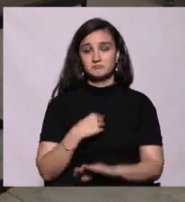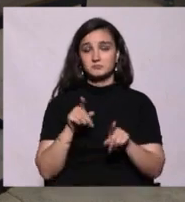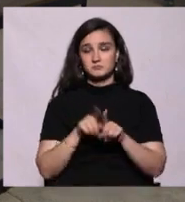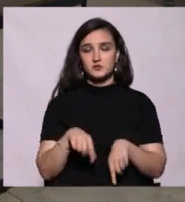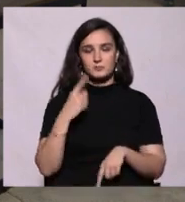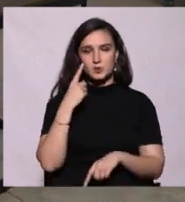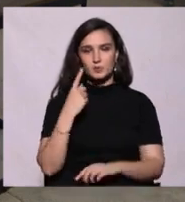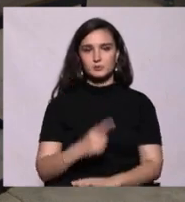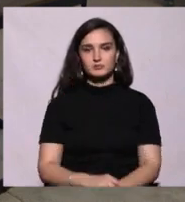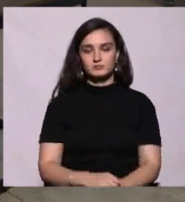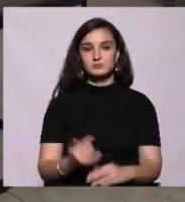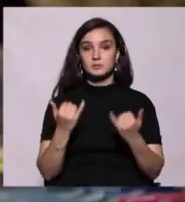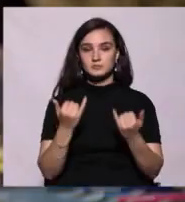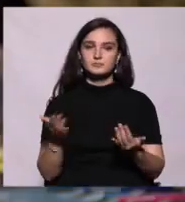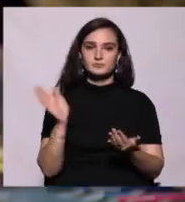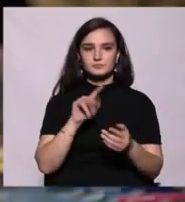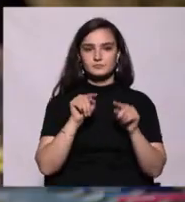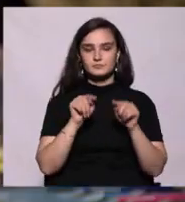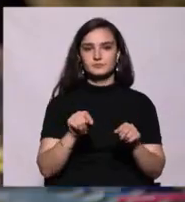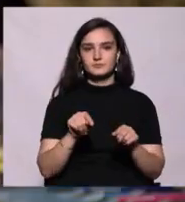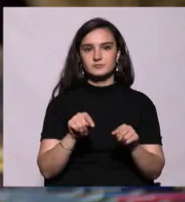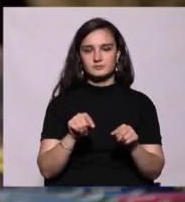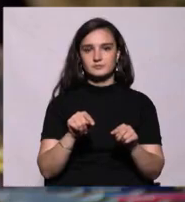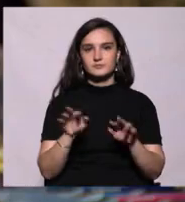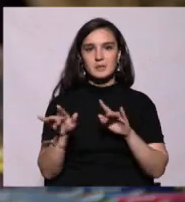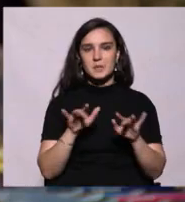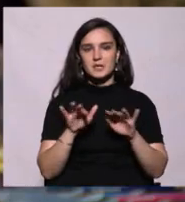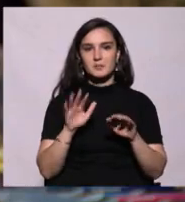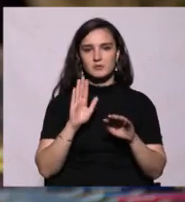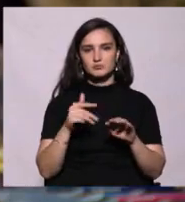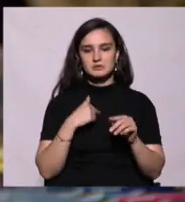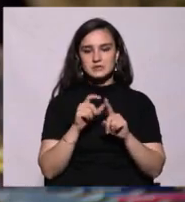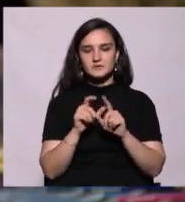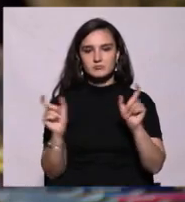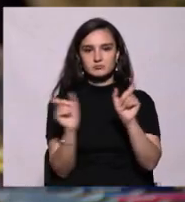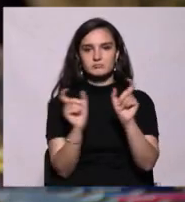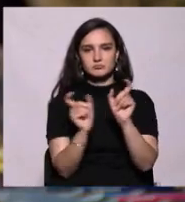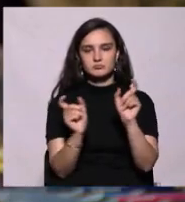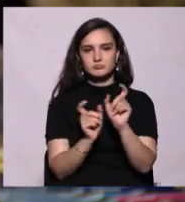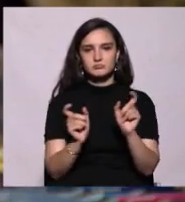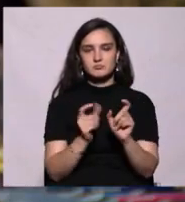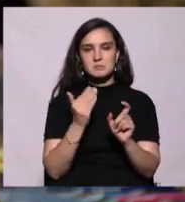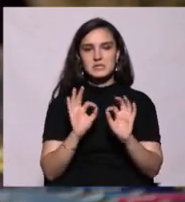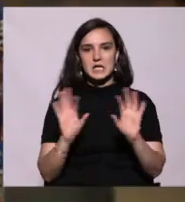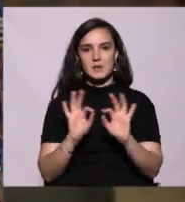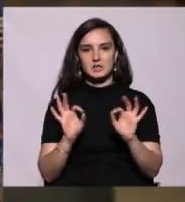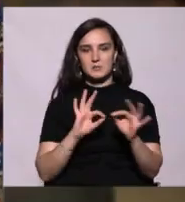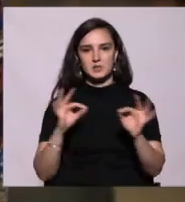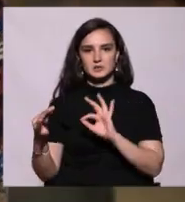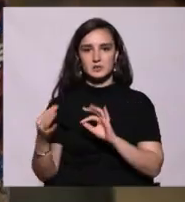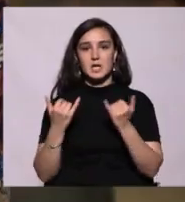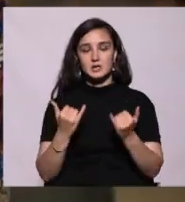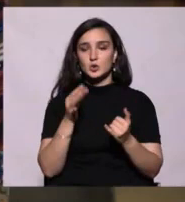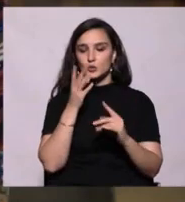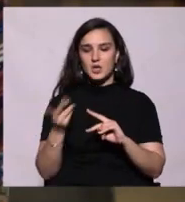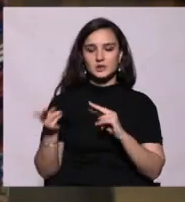well. Now, let's move on to our activity in which we will match the words with their definitions. ახლა